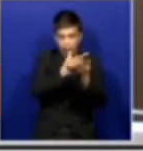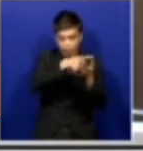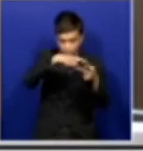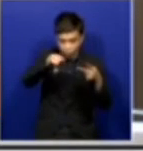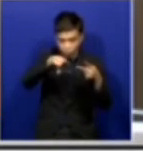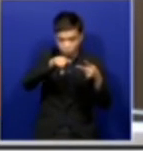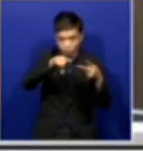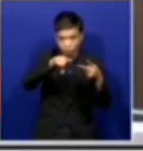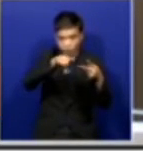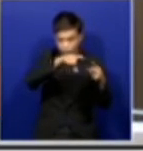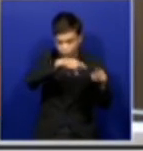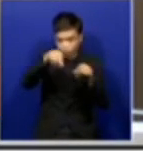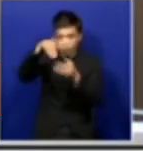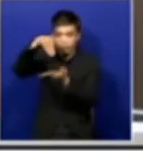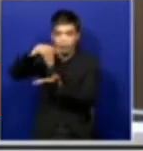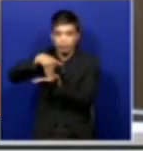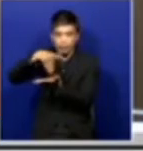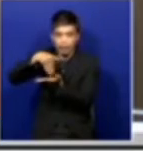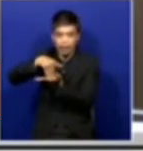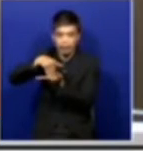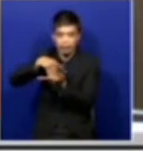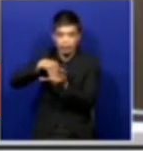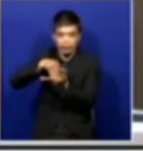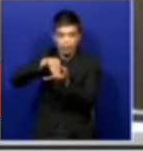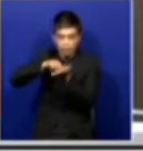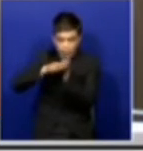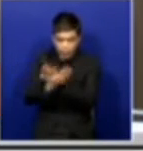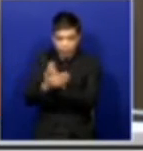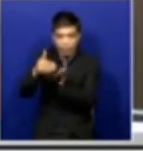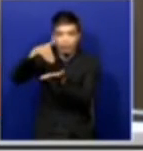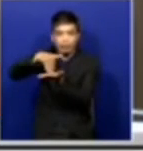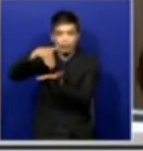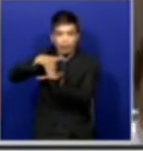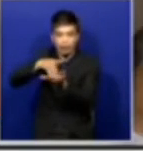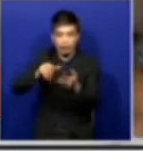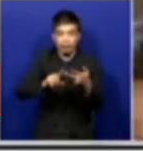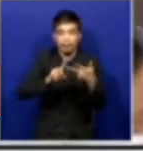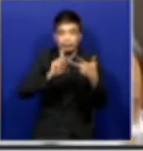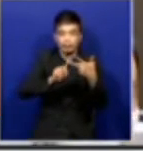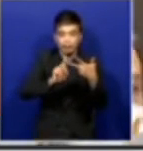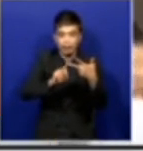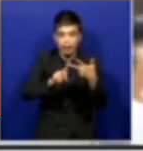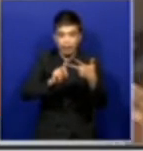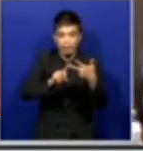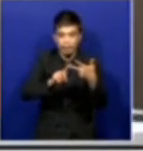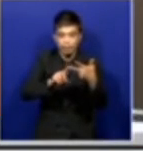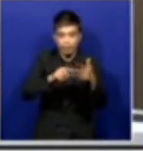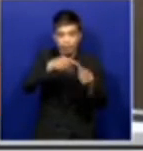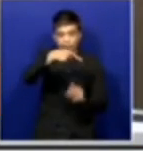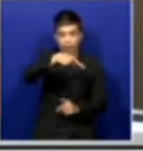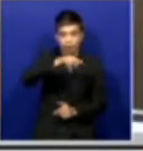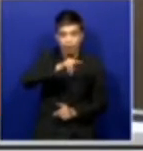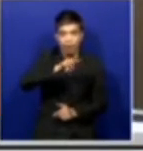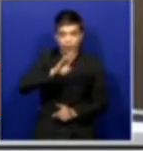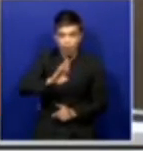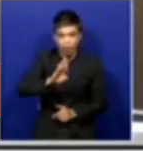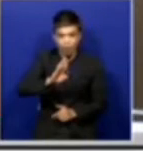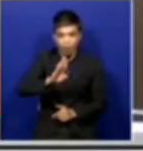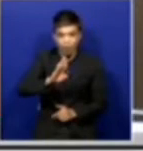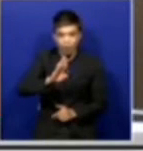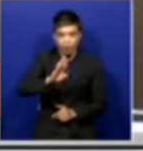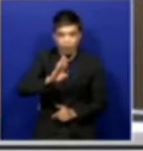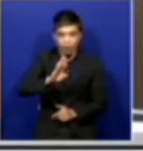บกลางนะครับ3ร่างพระราชบัญญัตินี้นะฮะมีความชอบด้วยรัฐธรรมนูญ